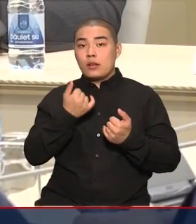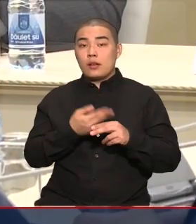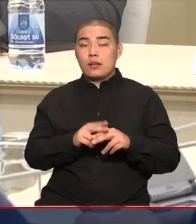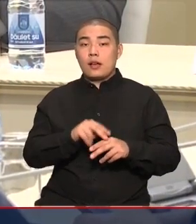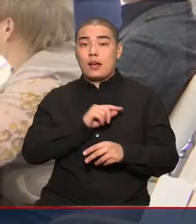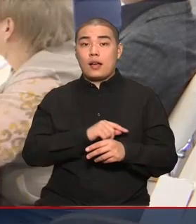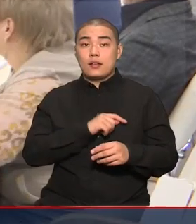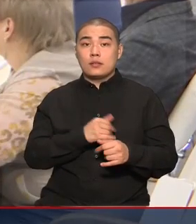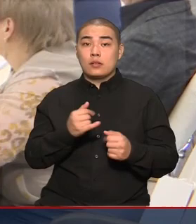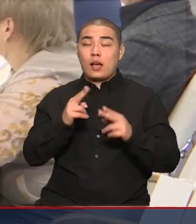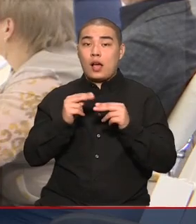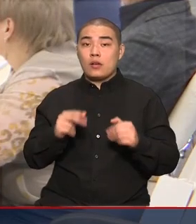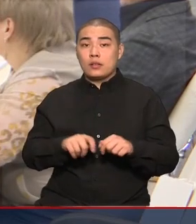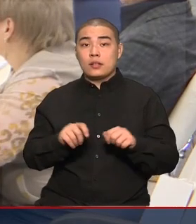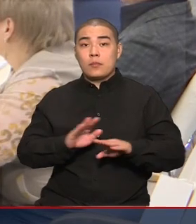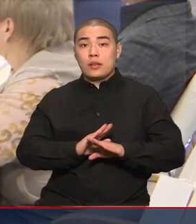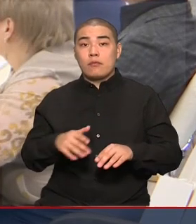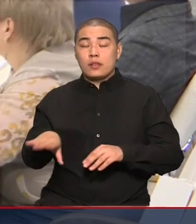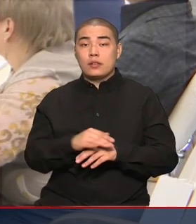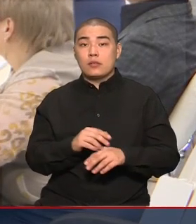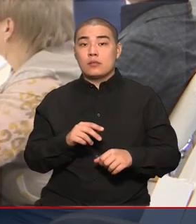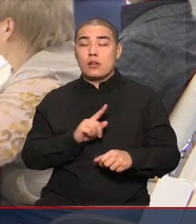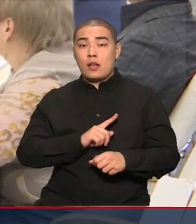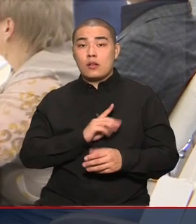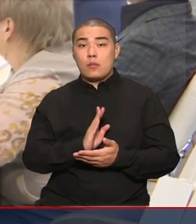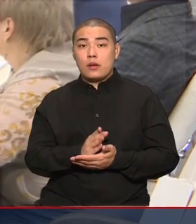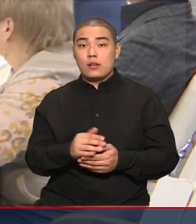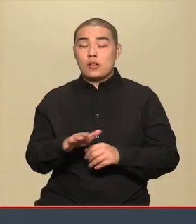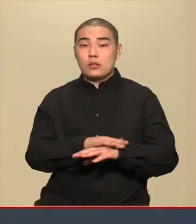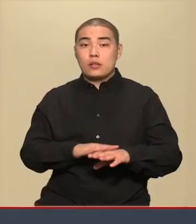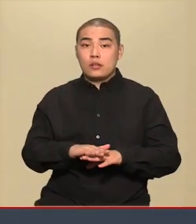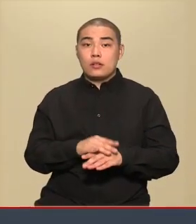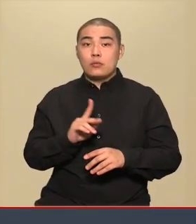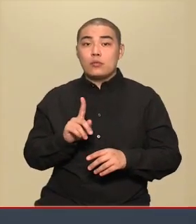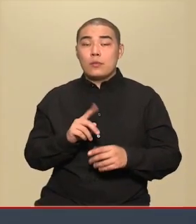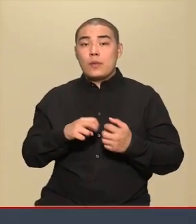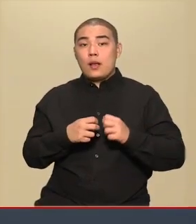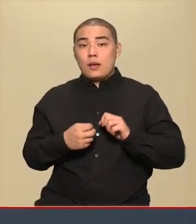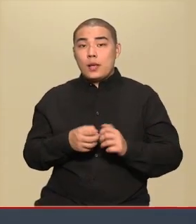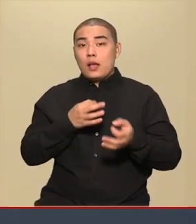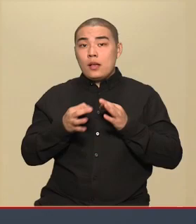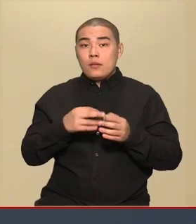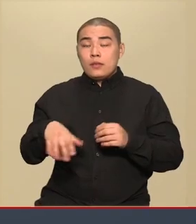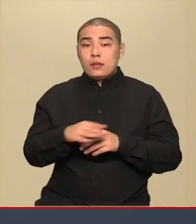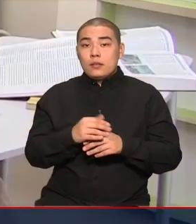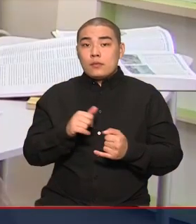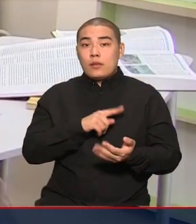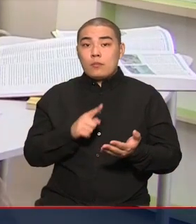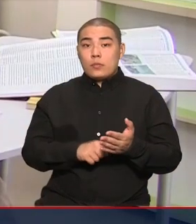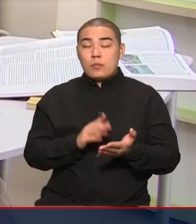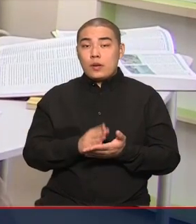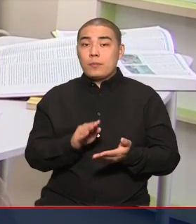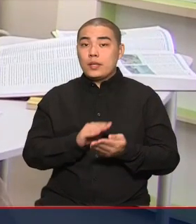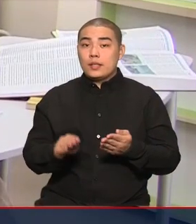сарайы ашылмай, өзгесі күңгірт тартады. Сондықтан зиялы қауым жұртты зиянға ұшыратпау үшін қордаланған проблемаларды көтерді.